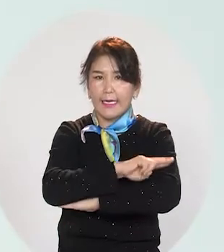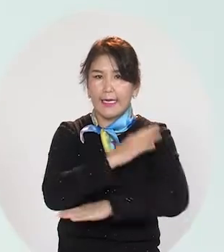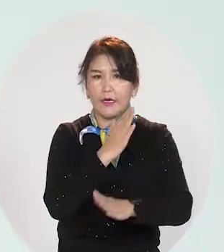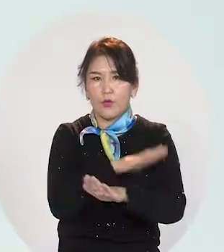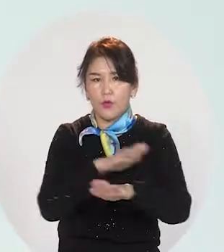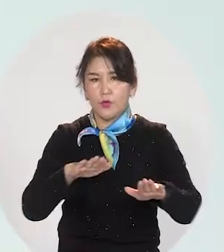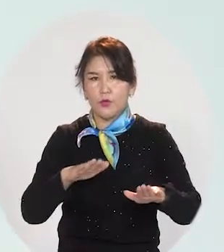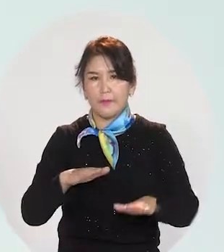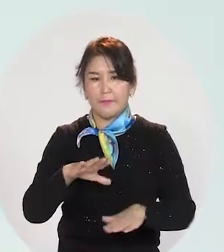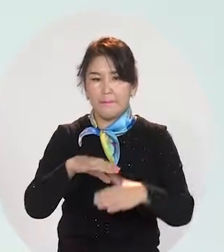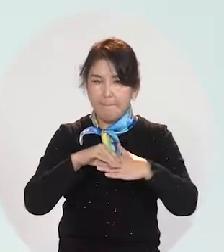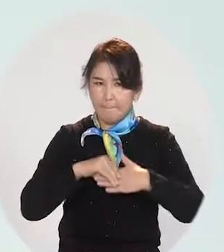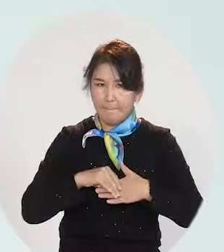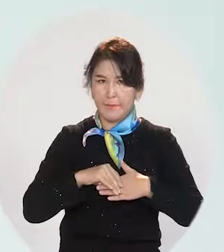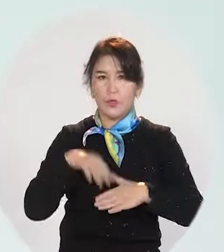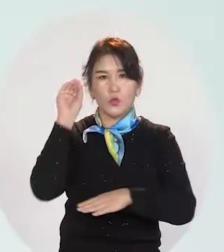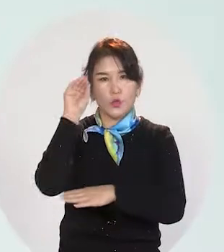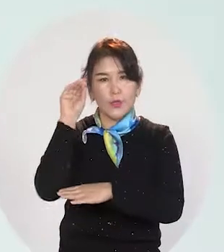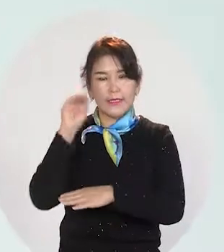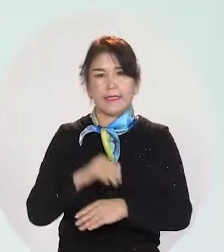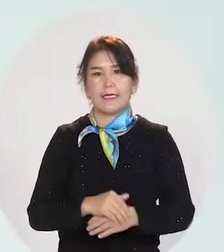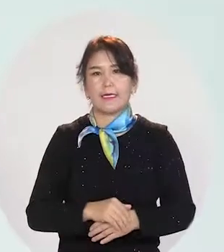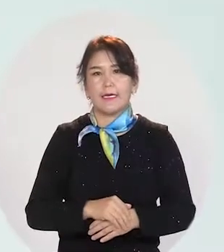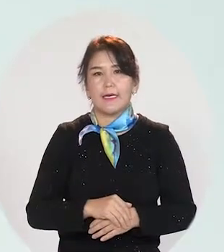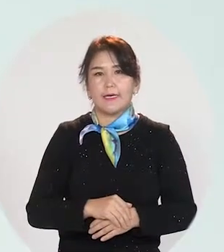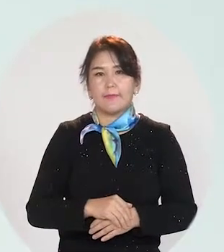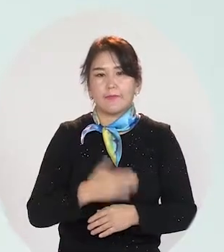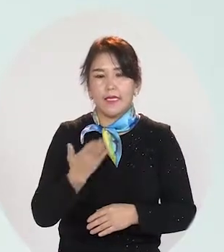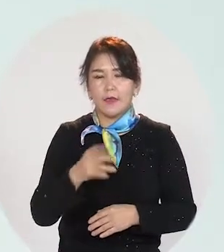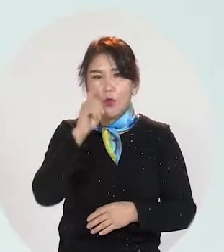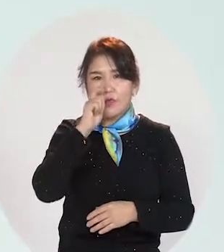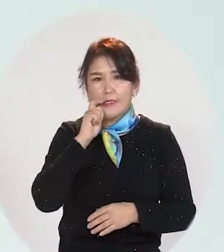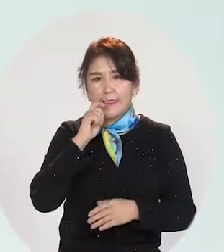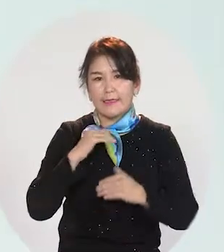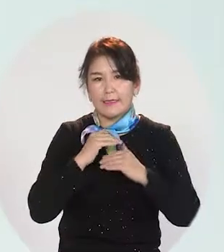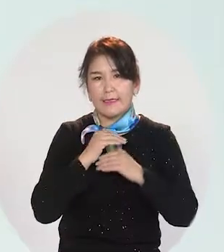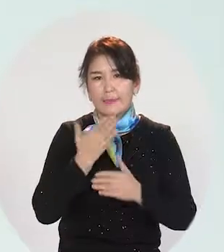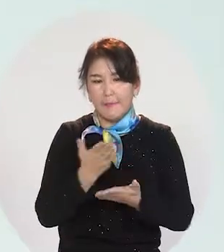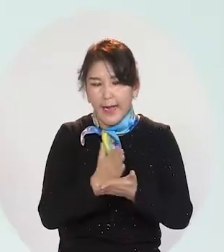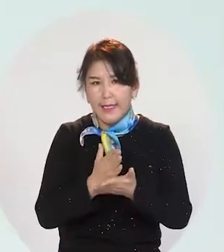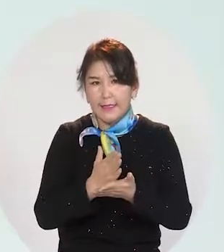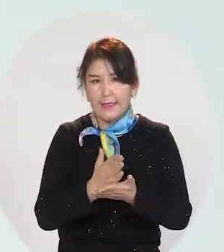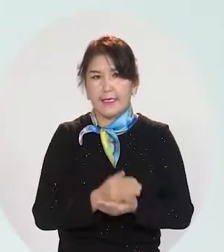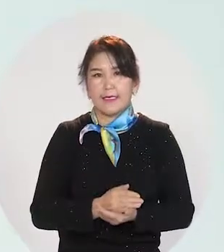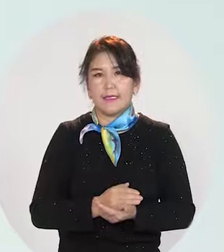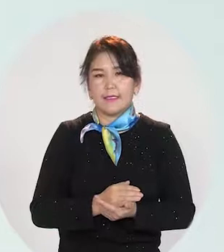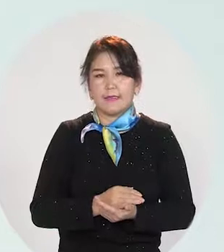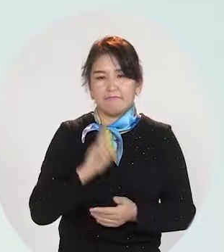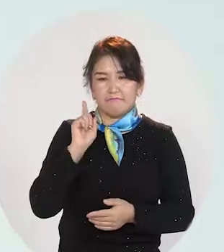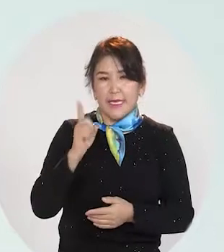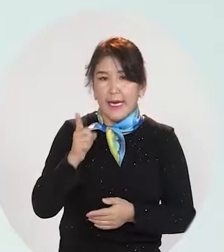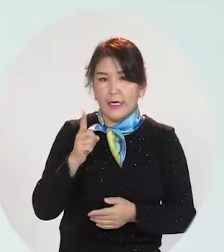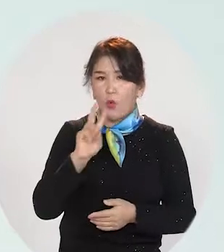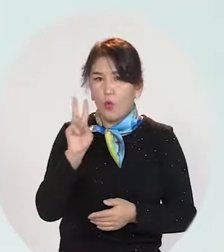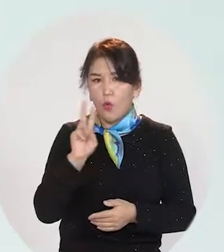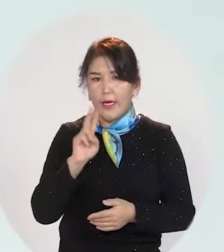байдал суралцаад өөрөө бие даа шийдвэр гаргах хүсэл тэмүүлэлтэй байгаа. Энэ үед нь энэ их захирангуй байдал, энэ их хит наривчсан